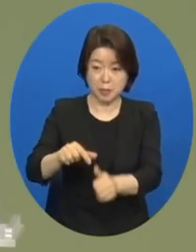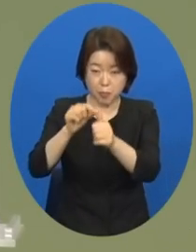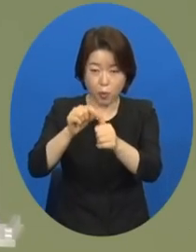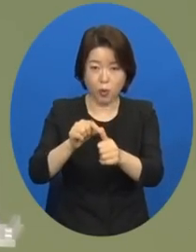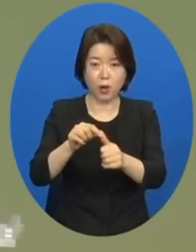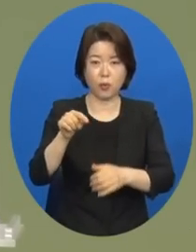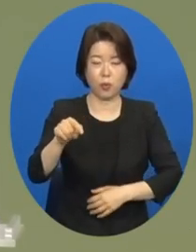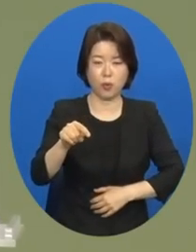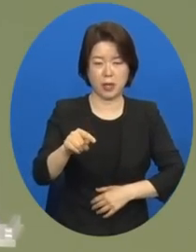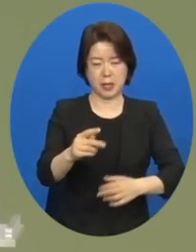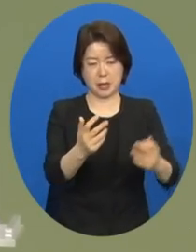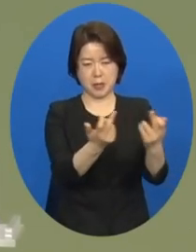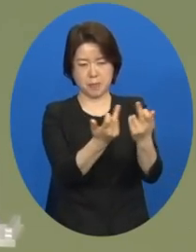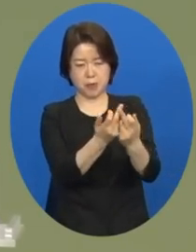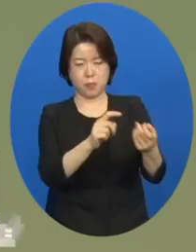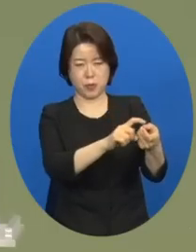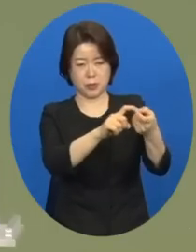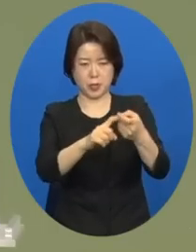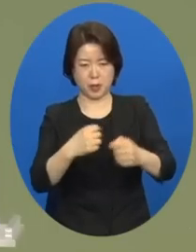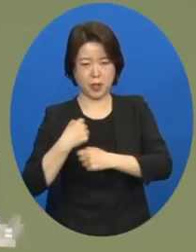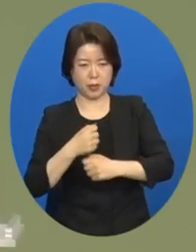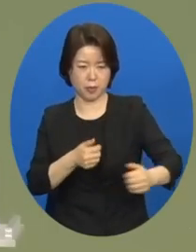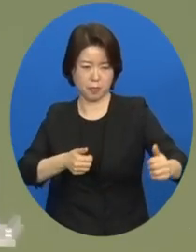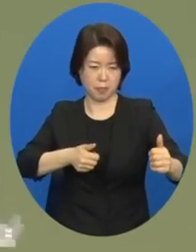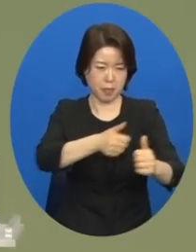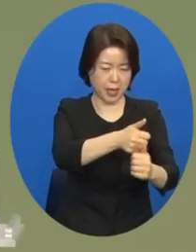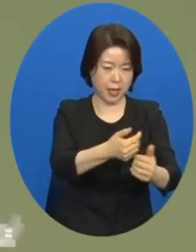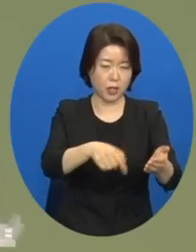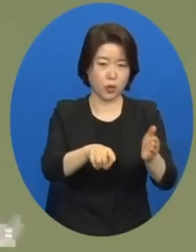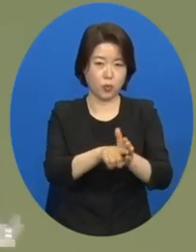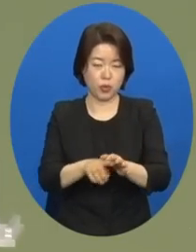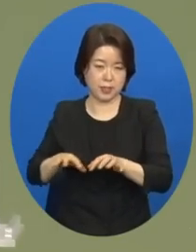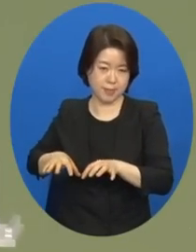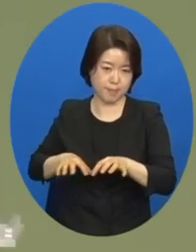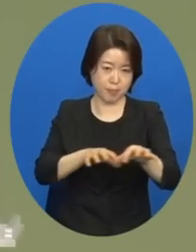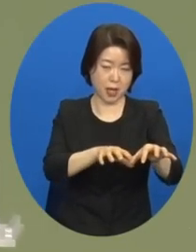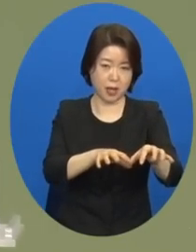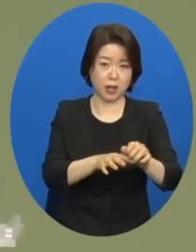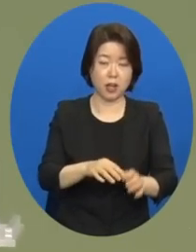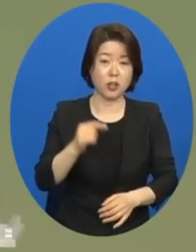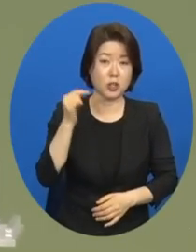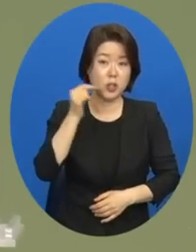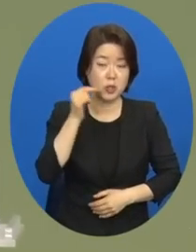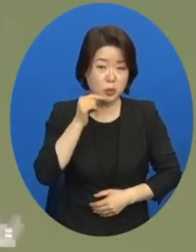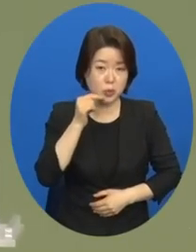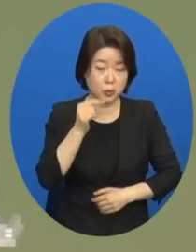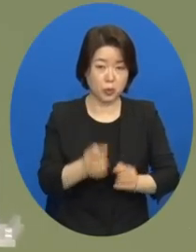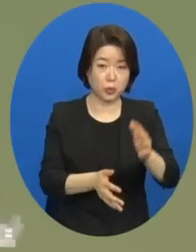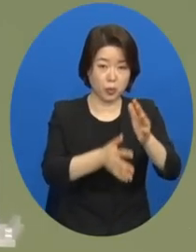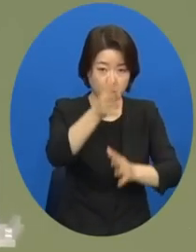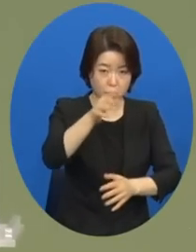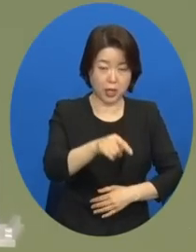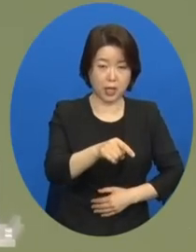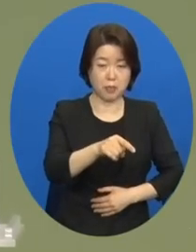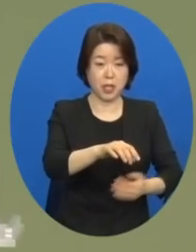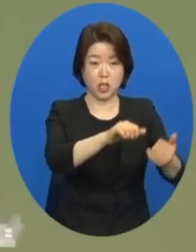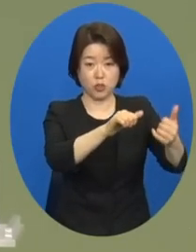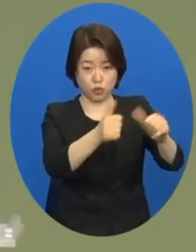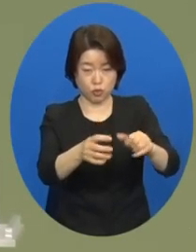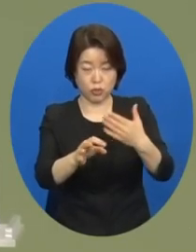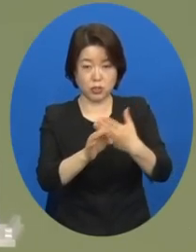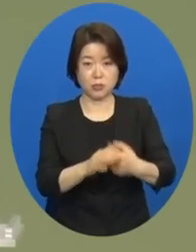그돌라 하면 연합군을 물리치러 출전을 했습니다 그때 소돔에 가서 죽었으면 살아가 과부가 될